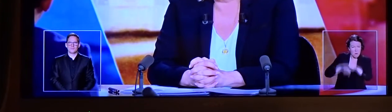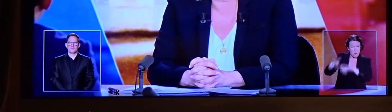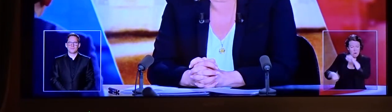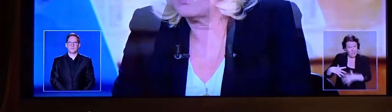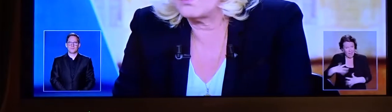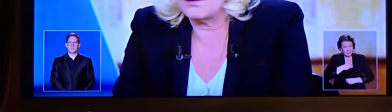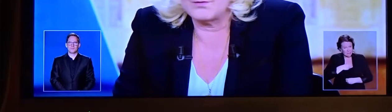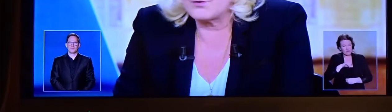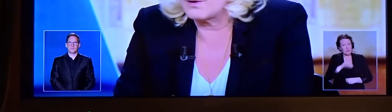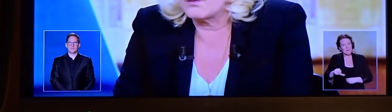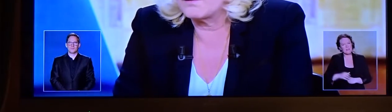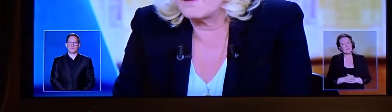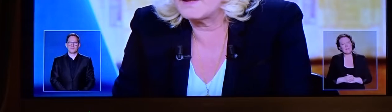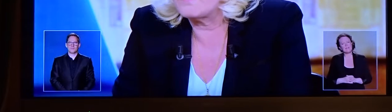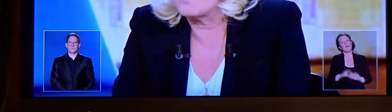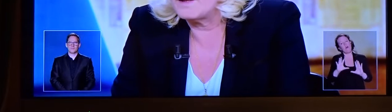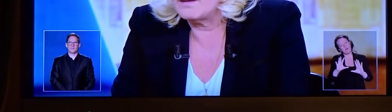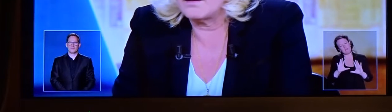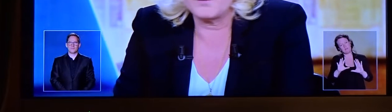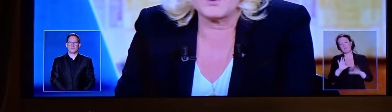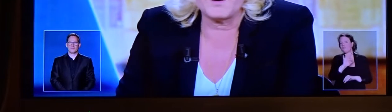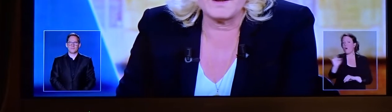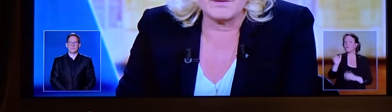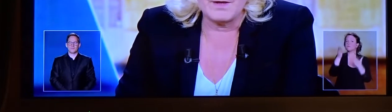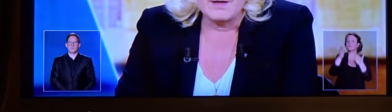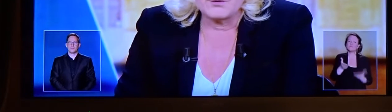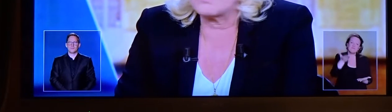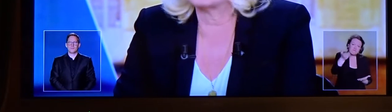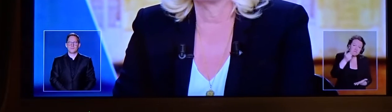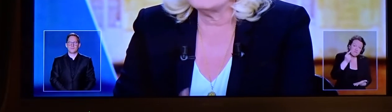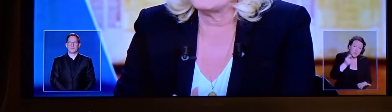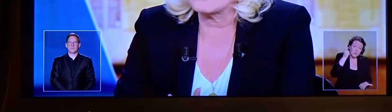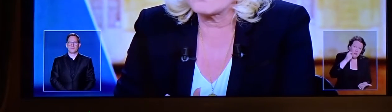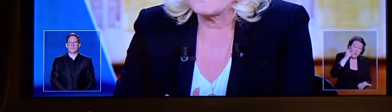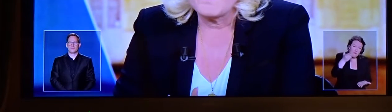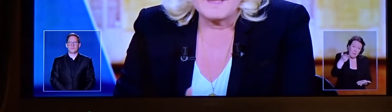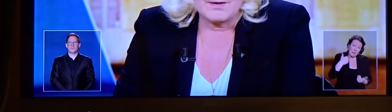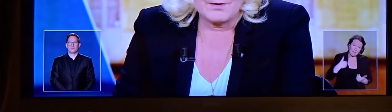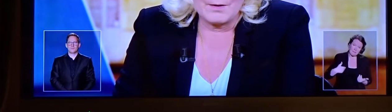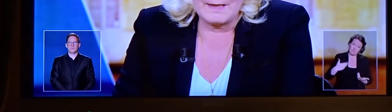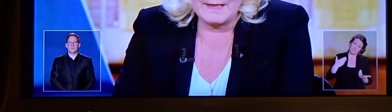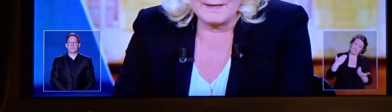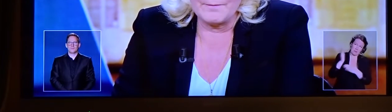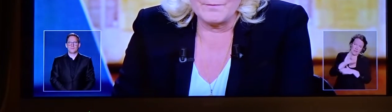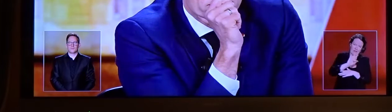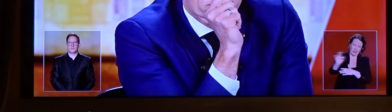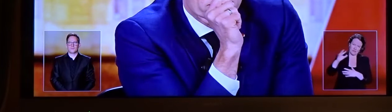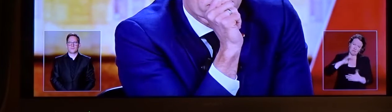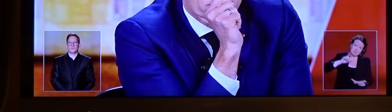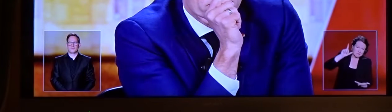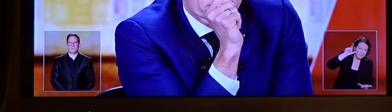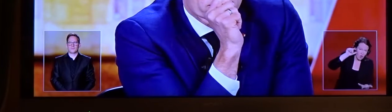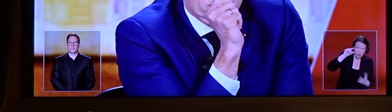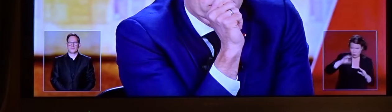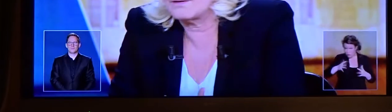J'avoue que les efforts, M. Macron, que vous avez développés pour tenter de trouver au nom de la France les